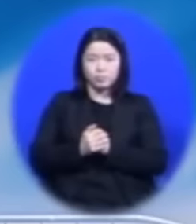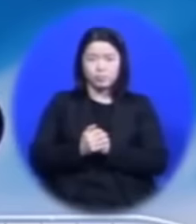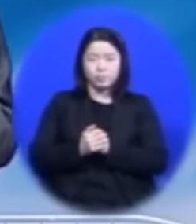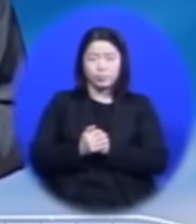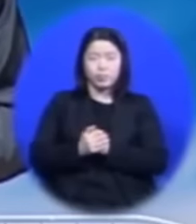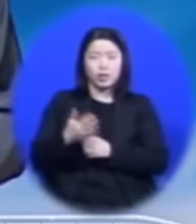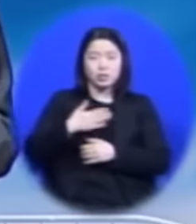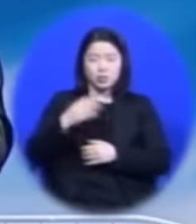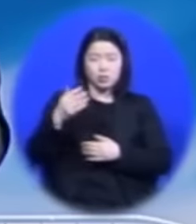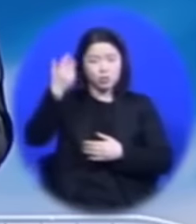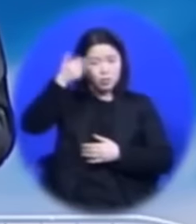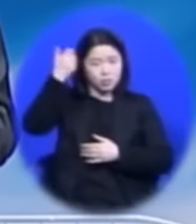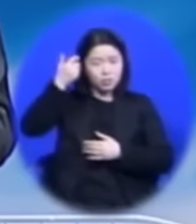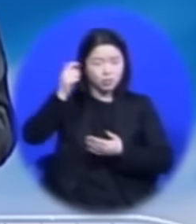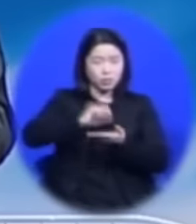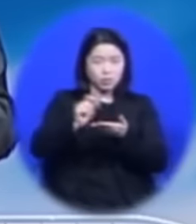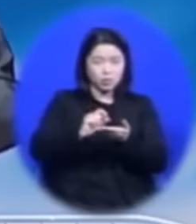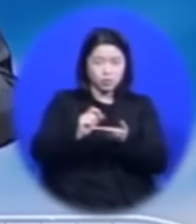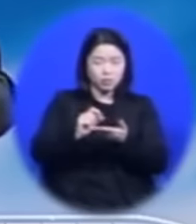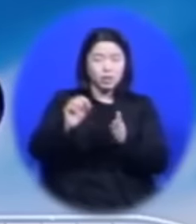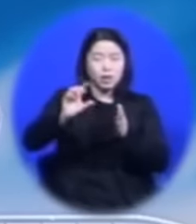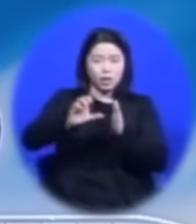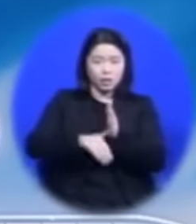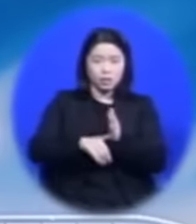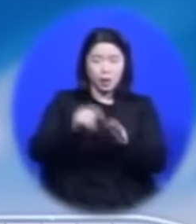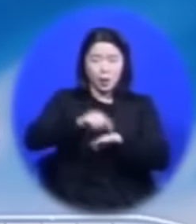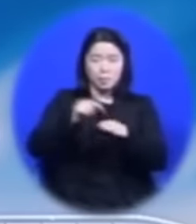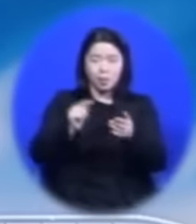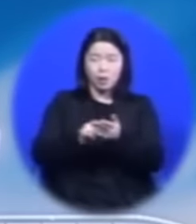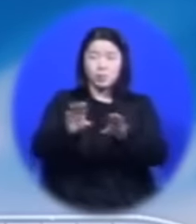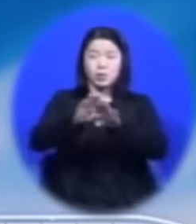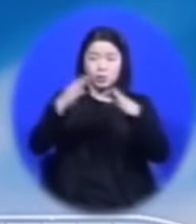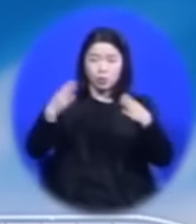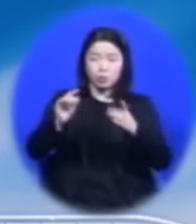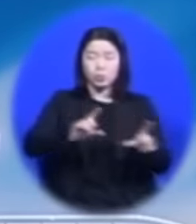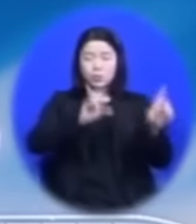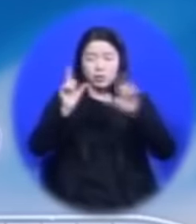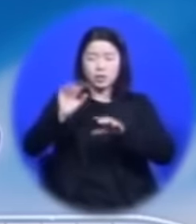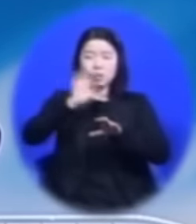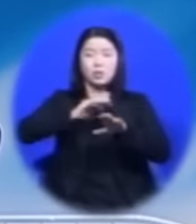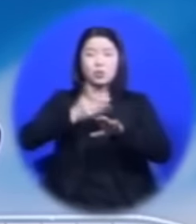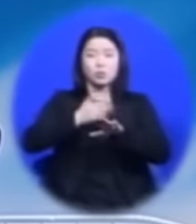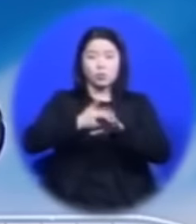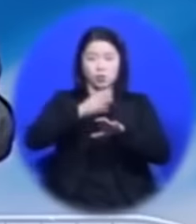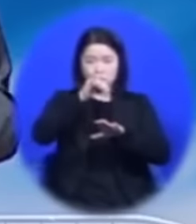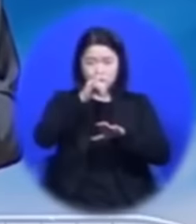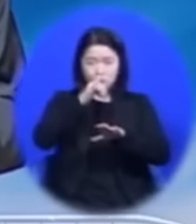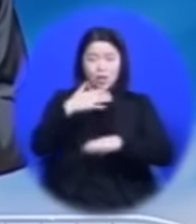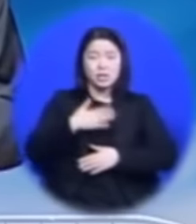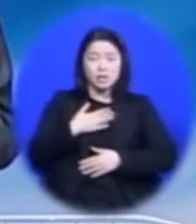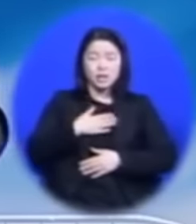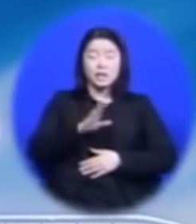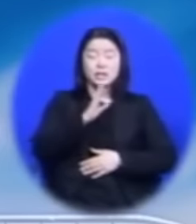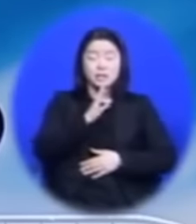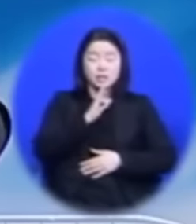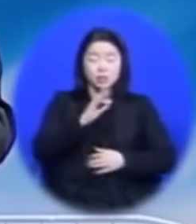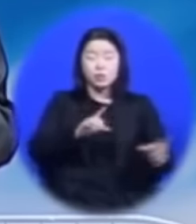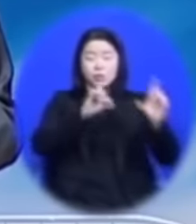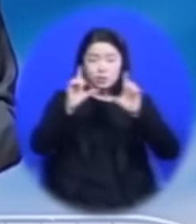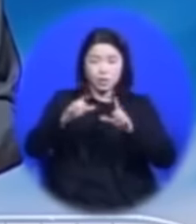저는 영성일기를 쓰면서 마음을 열고 사는 훈련을 합니다. 제가 실제로